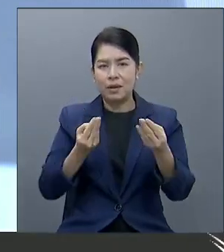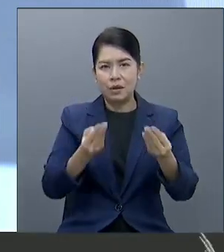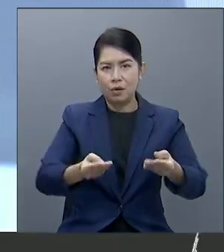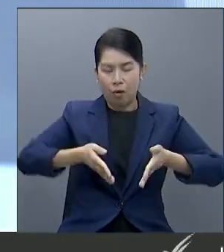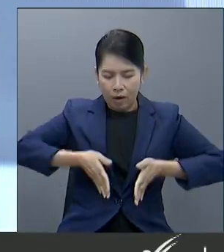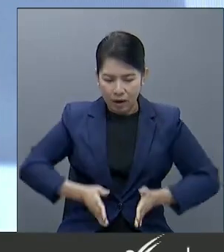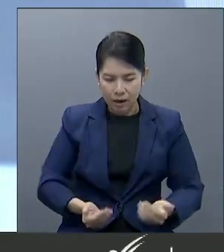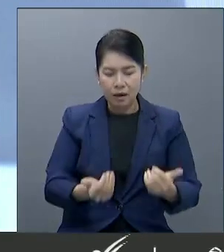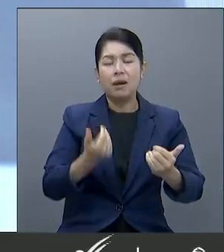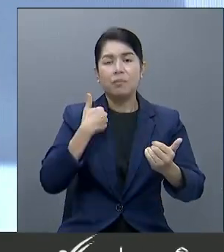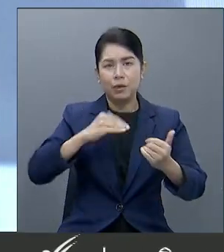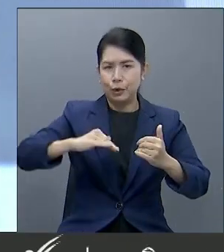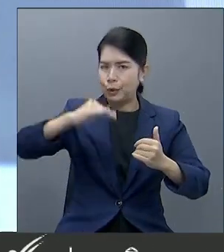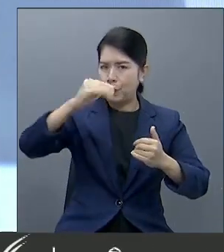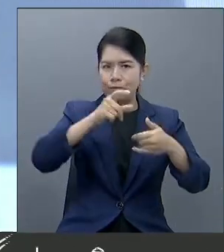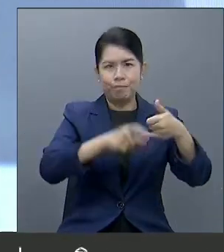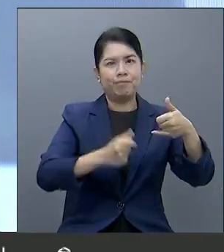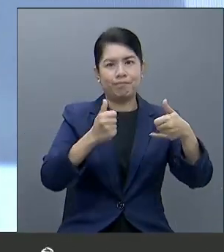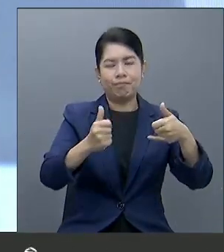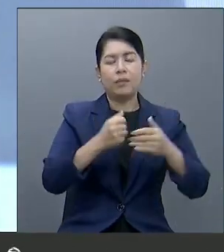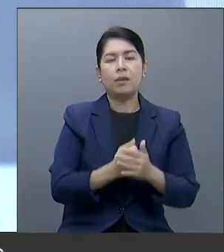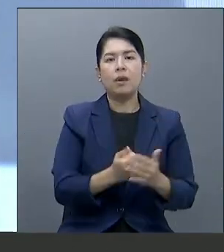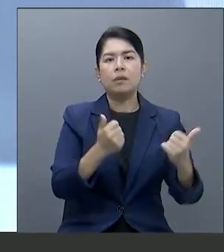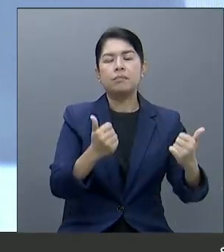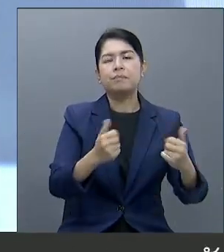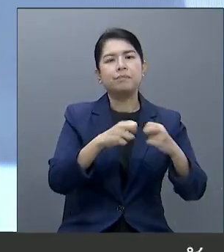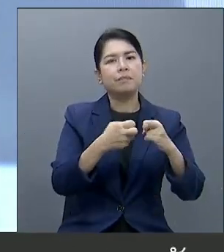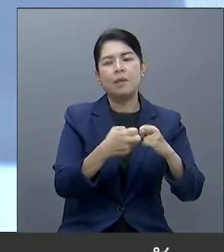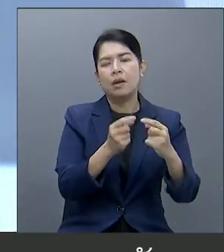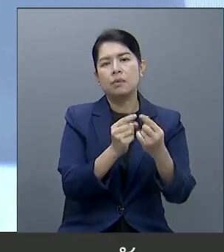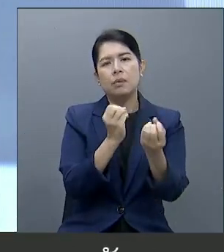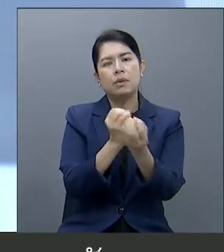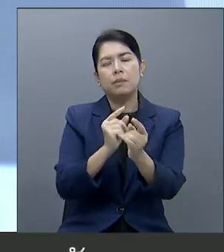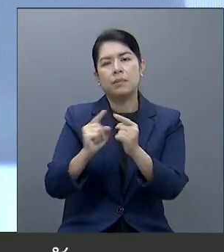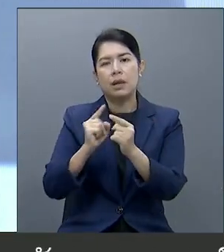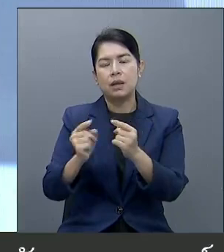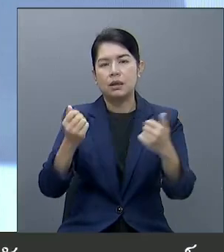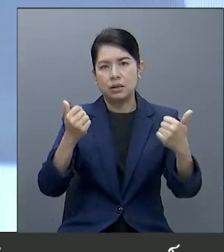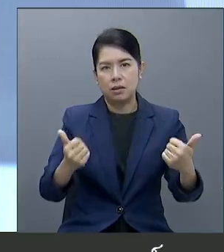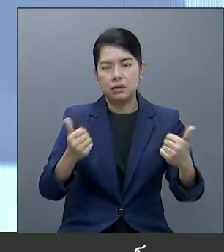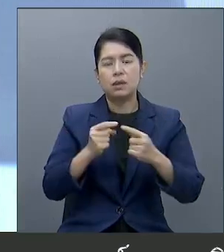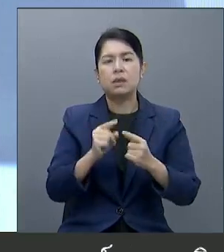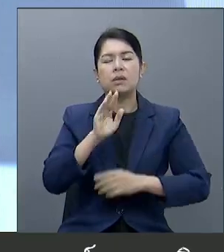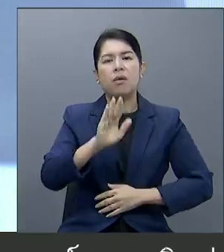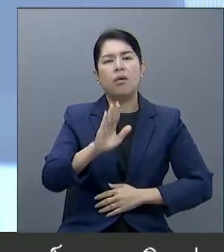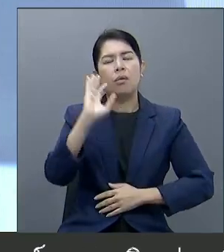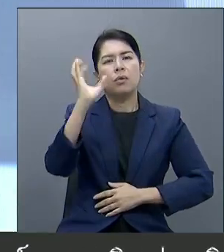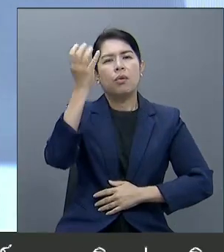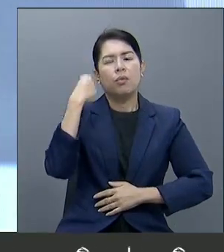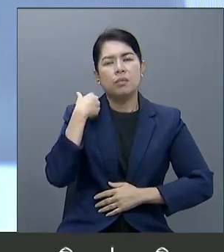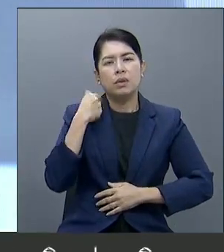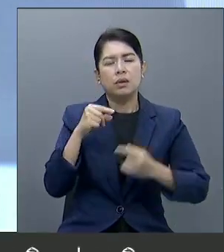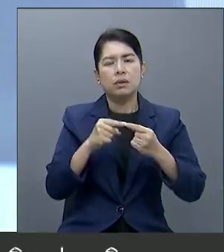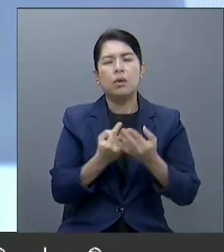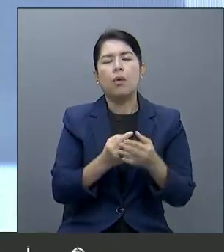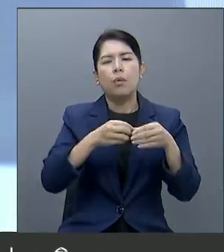ภาพนั่นเองค่ะเพราะแน่นอนนะคะท่ามกลางปัญหาและความท้าทายที่เรากำลังเผชิญอยู่ในปัจจุบันนี้เรื่องของอัตราการเกิดที่ลดล